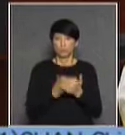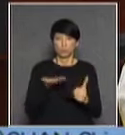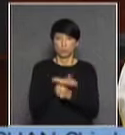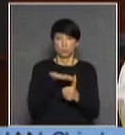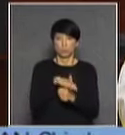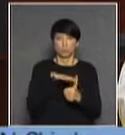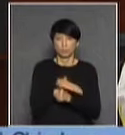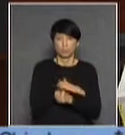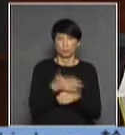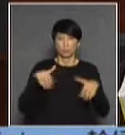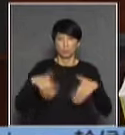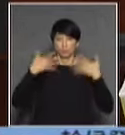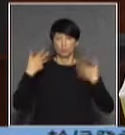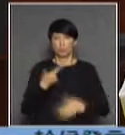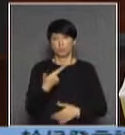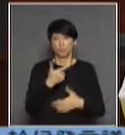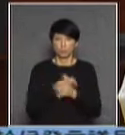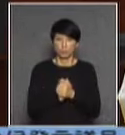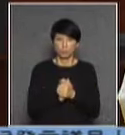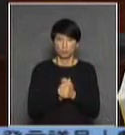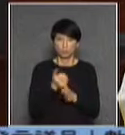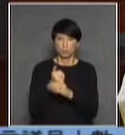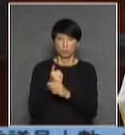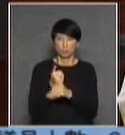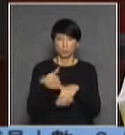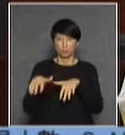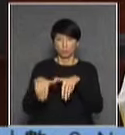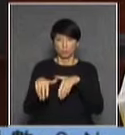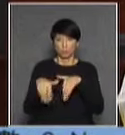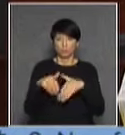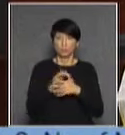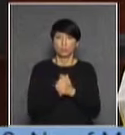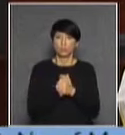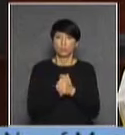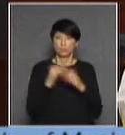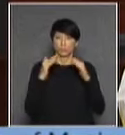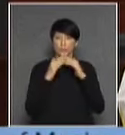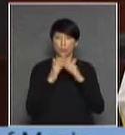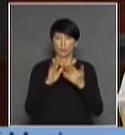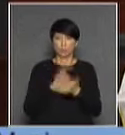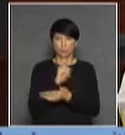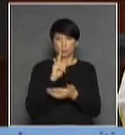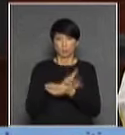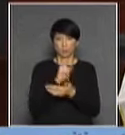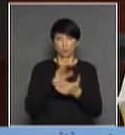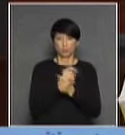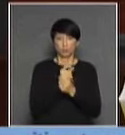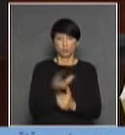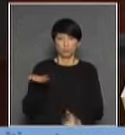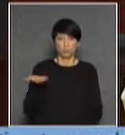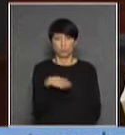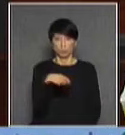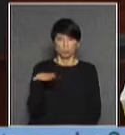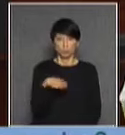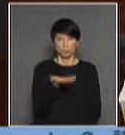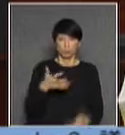席。最明顯就係呢一個漁農護理，即係漁農呢個護理處啦，即係每年咧係殺數以千計嘅